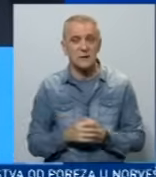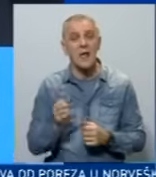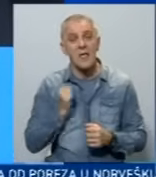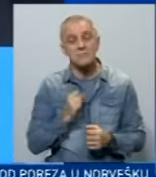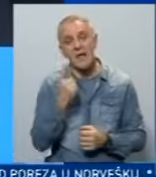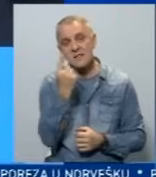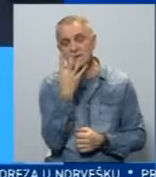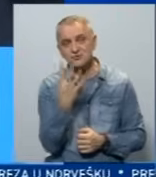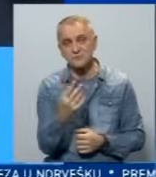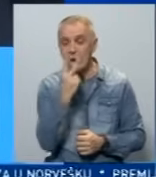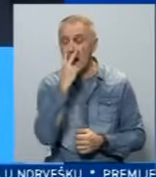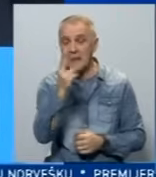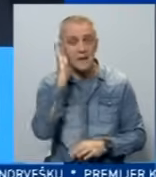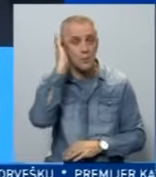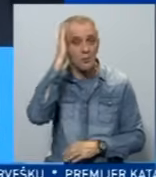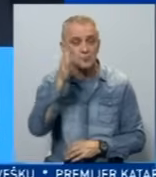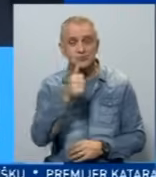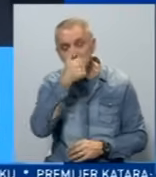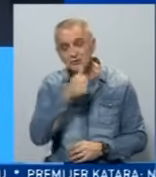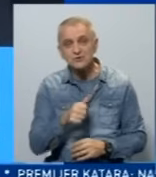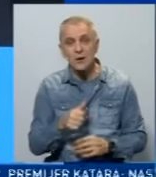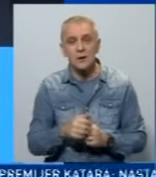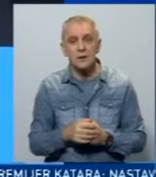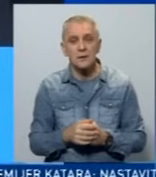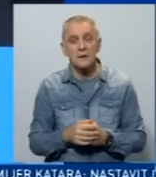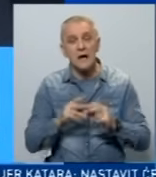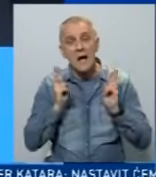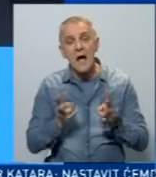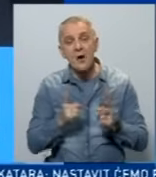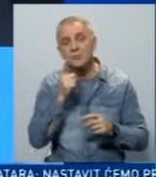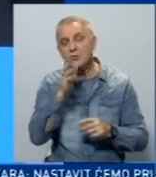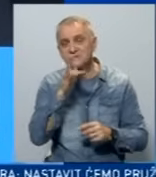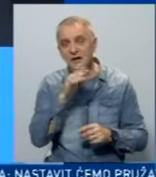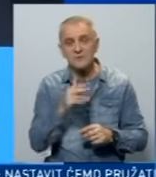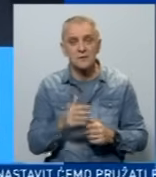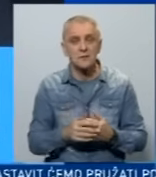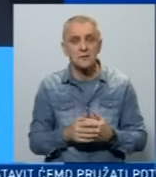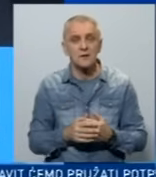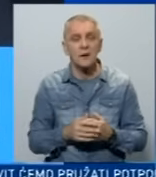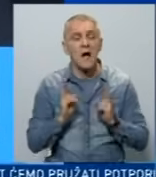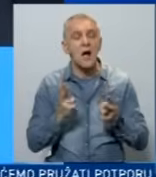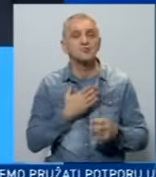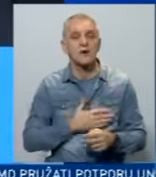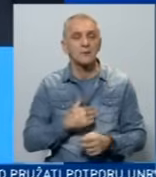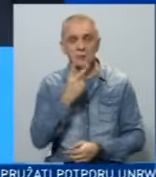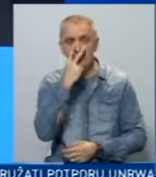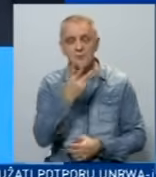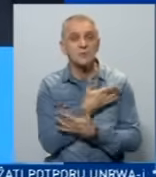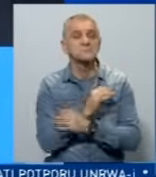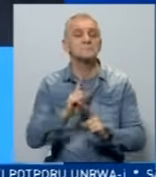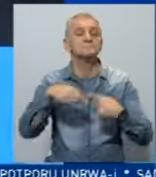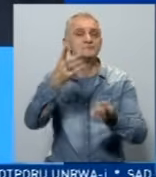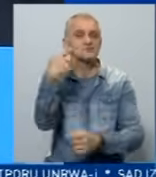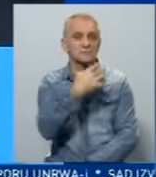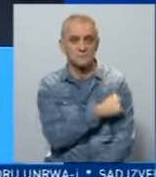a gledamo u budućnost, dakle, šta bi to i kako bi to Sarajevo moglo i kako Sarajevo želimo da vidimo za